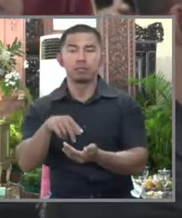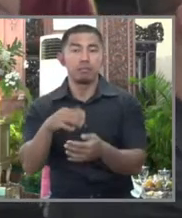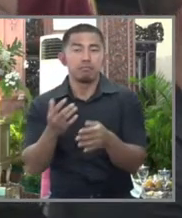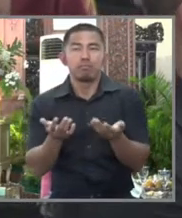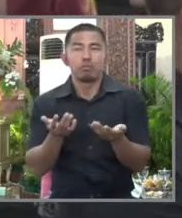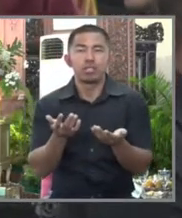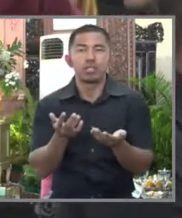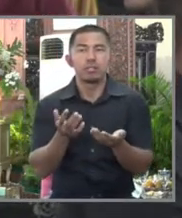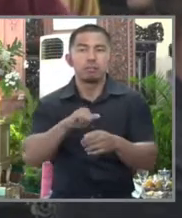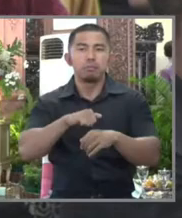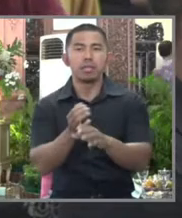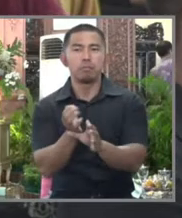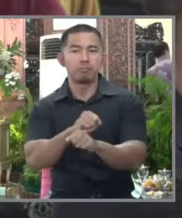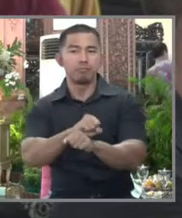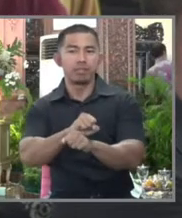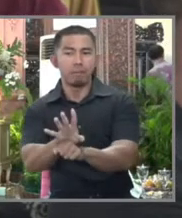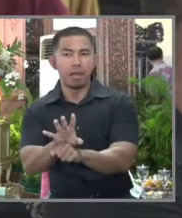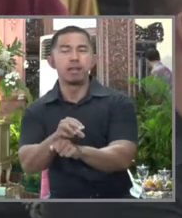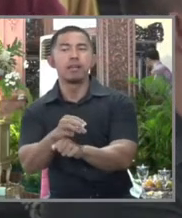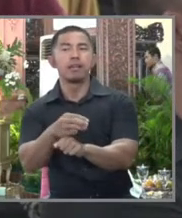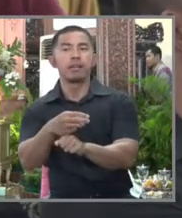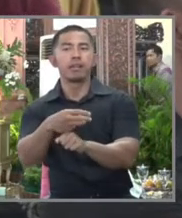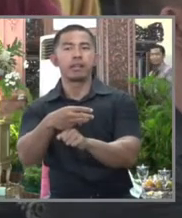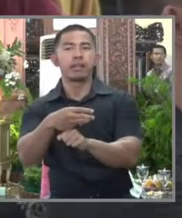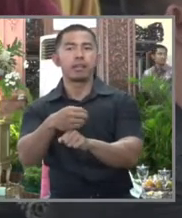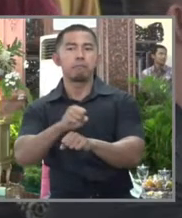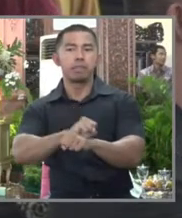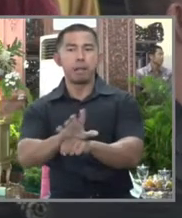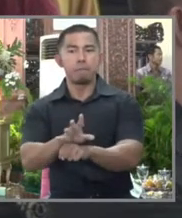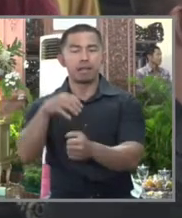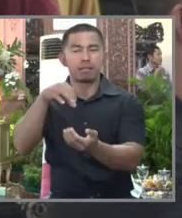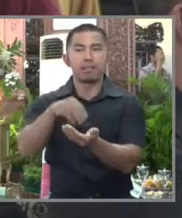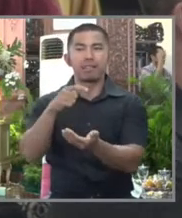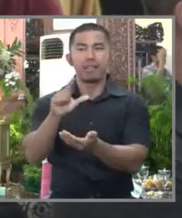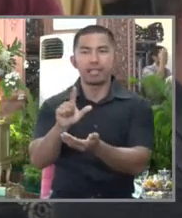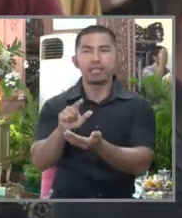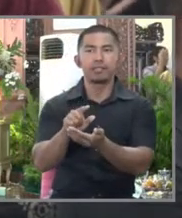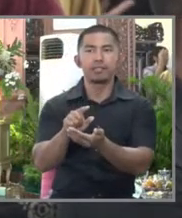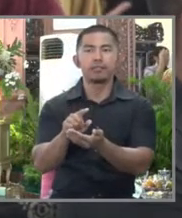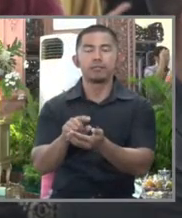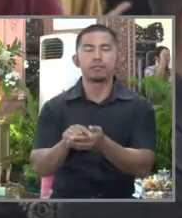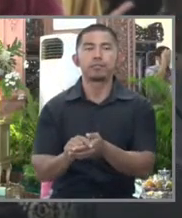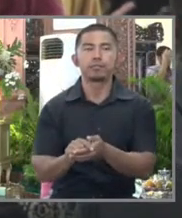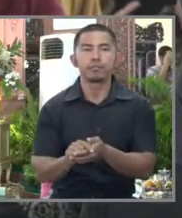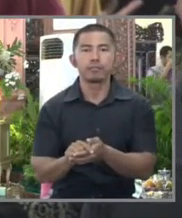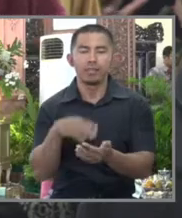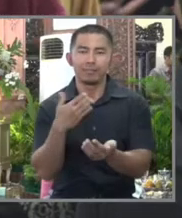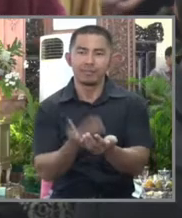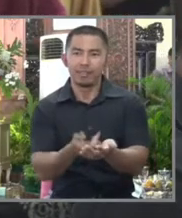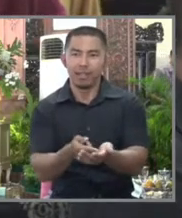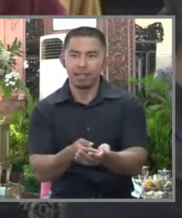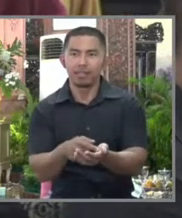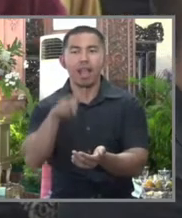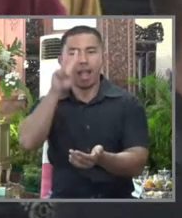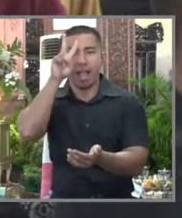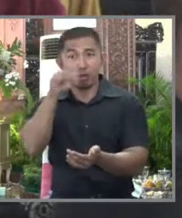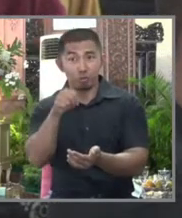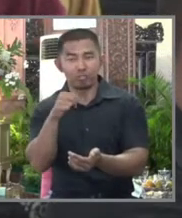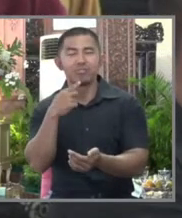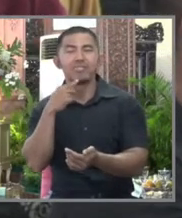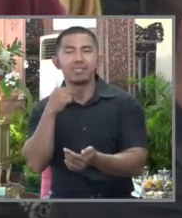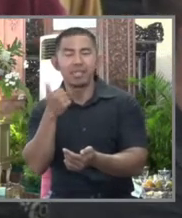mungkin mengakibatkan efek eksternalitas bagi daerah lain itu adalah satu hal yang nyata, maka itu harus